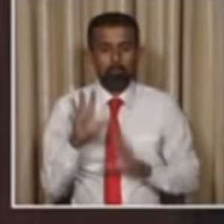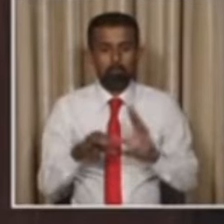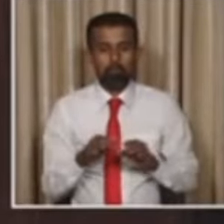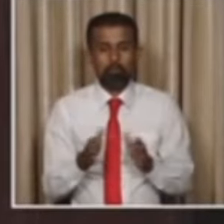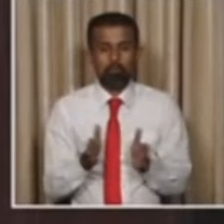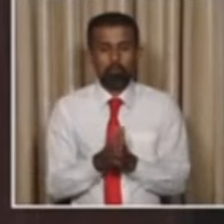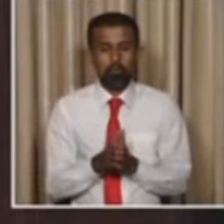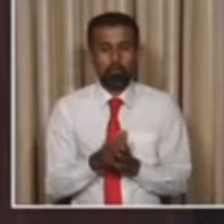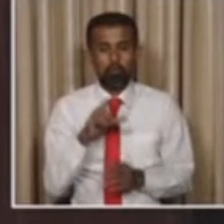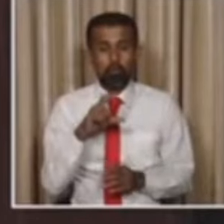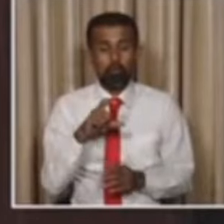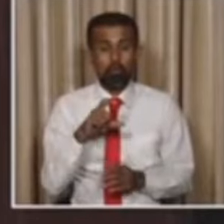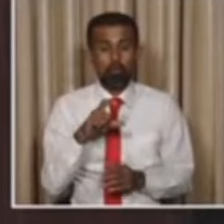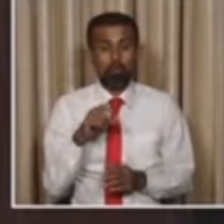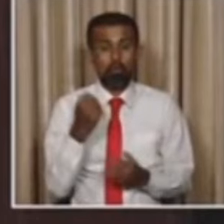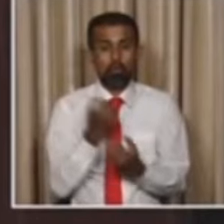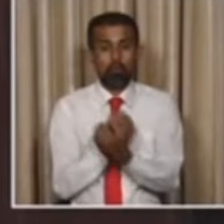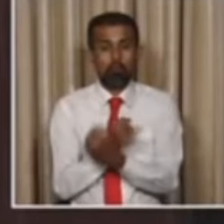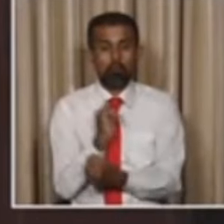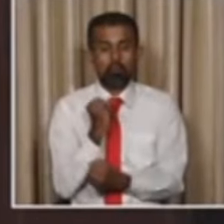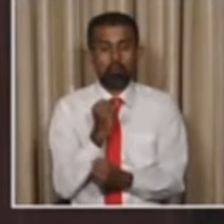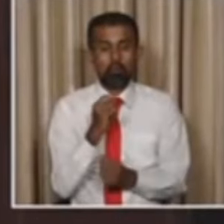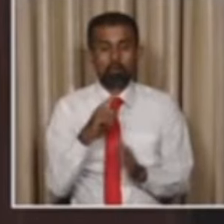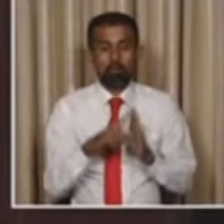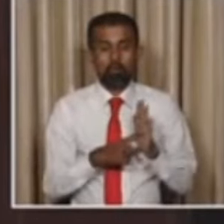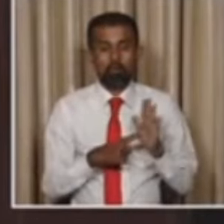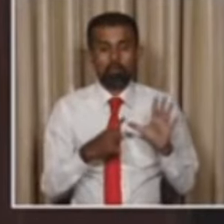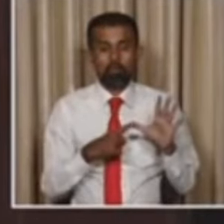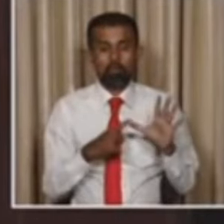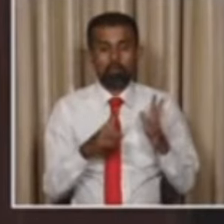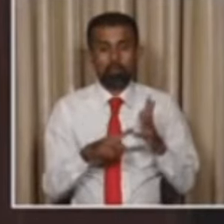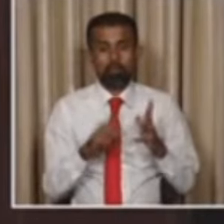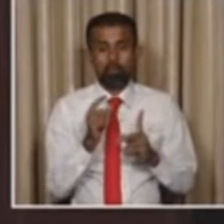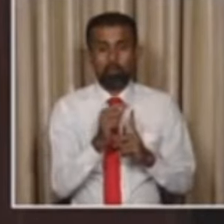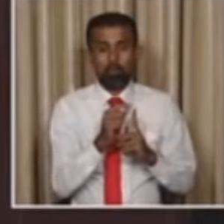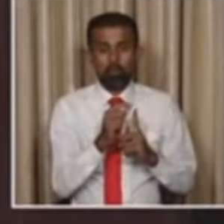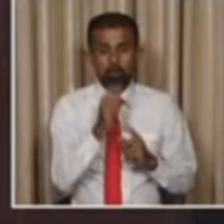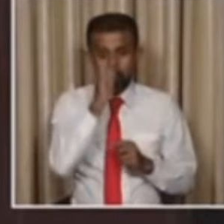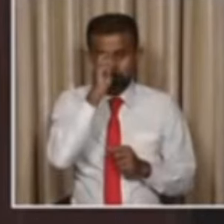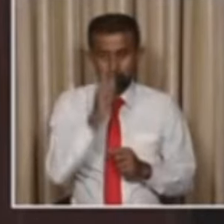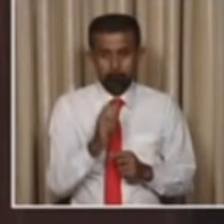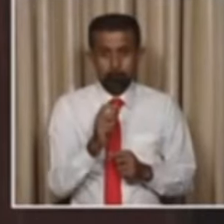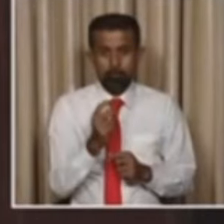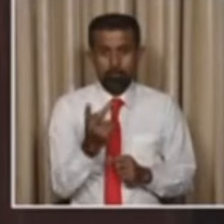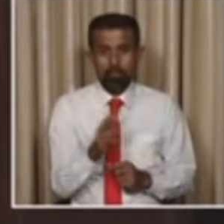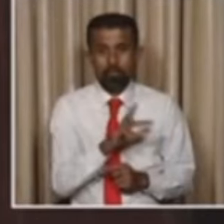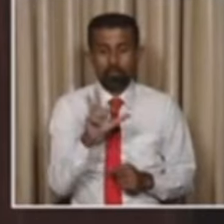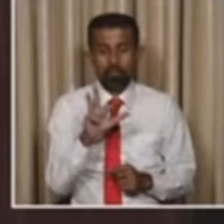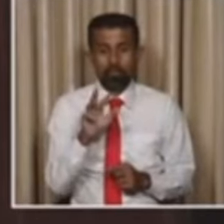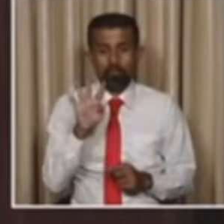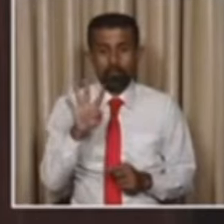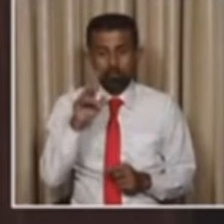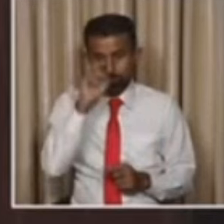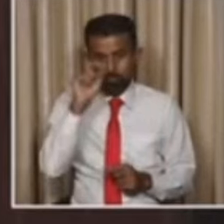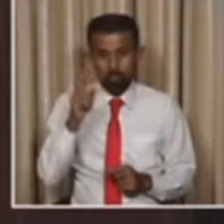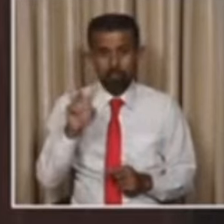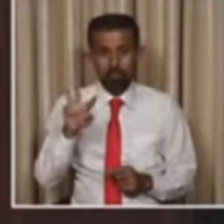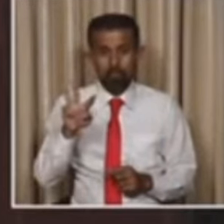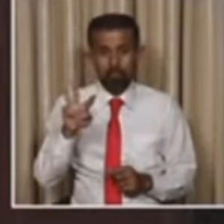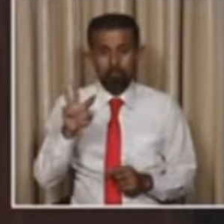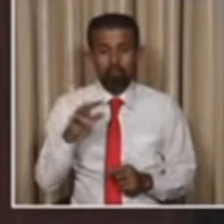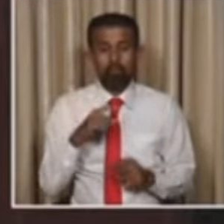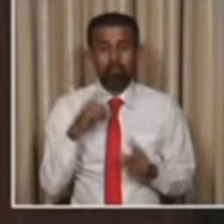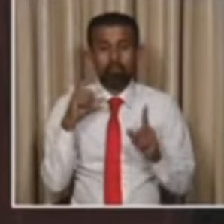කොළඹ කොට්ටාසේ ජ්‍යෙෂ්ඨ පොලිස් අධිකාරී JAUP ජයසිංහ මහතා 2019 4/13 වෙනිදින